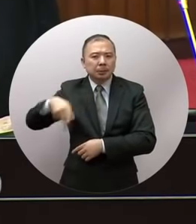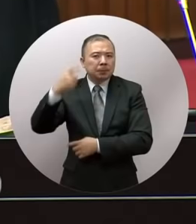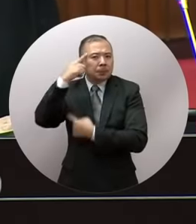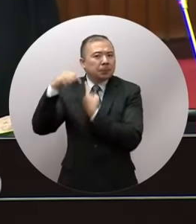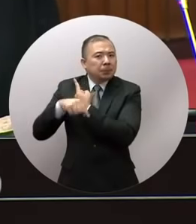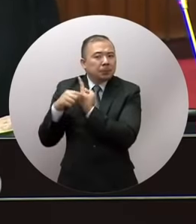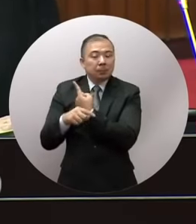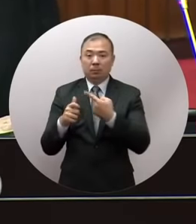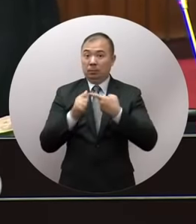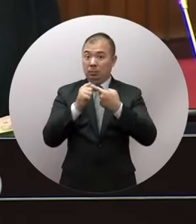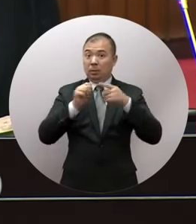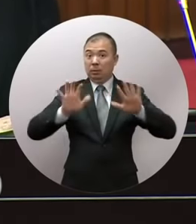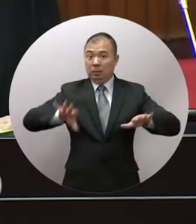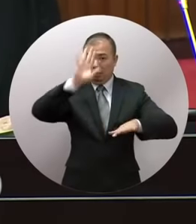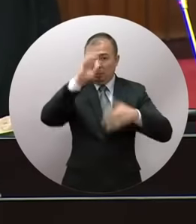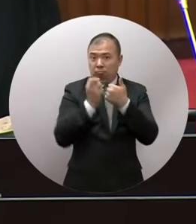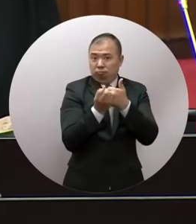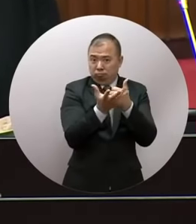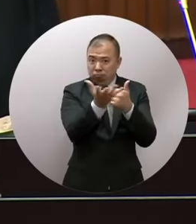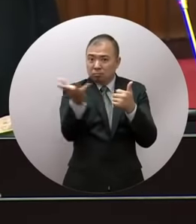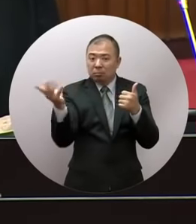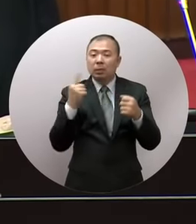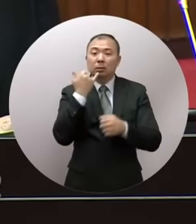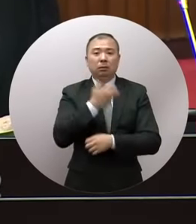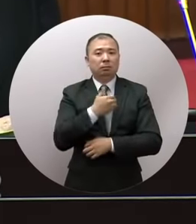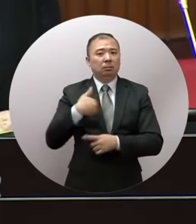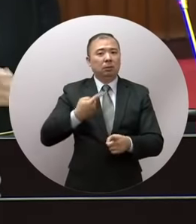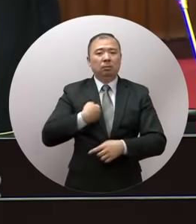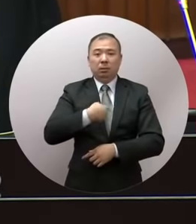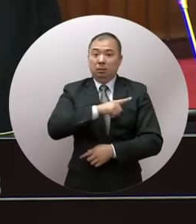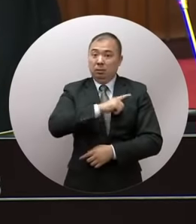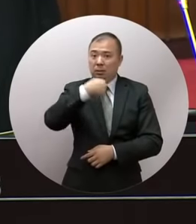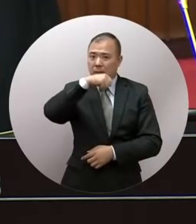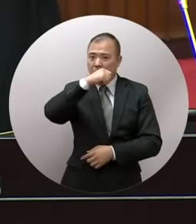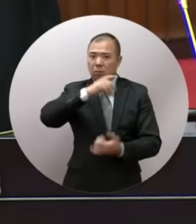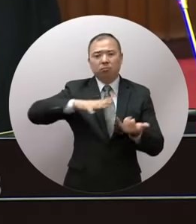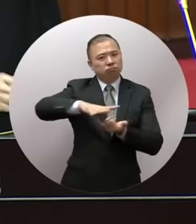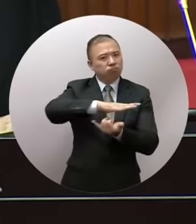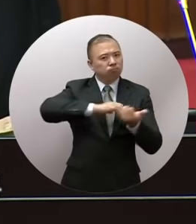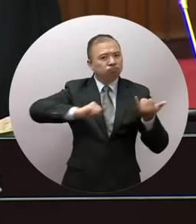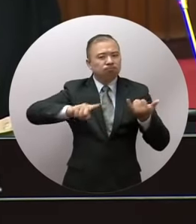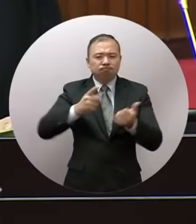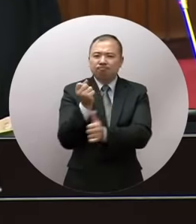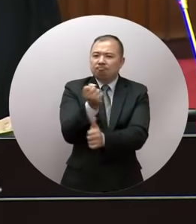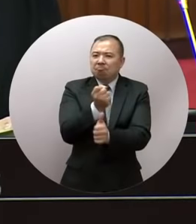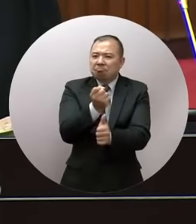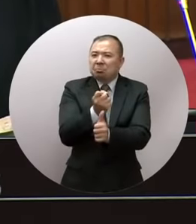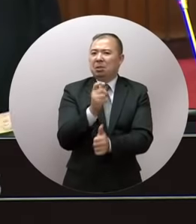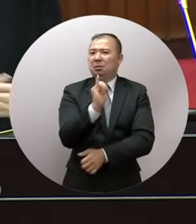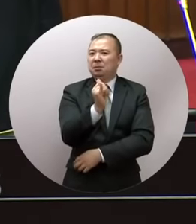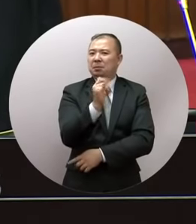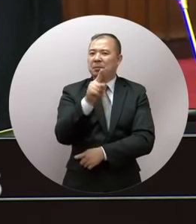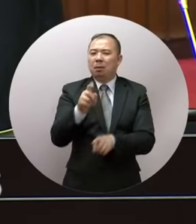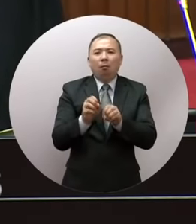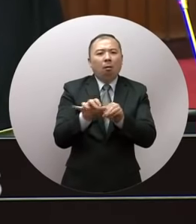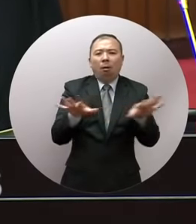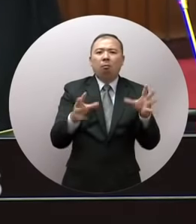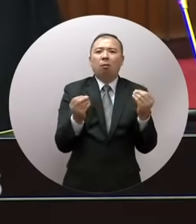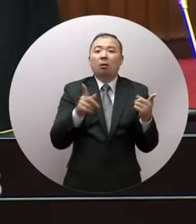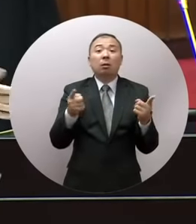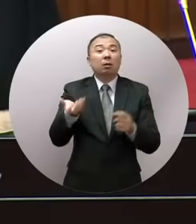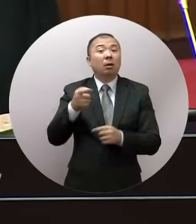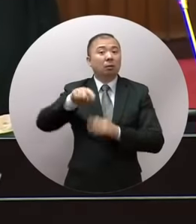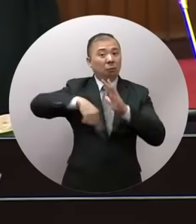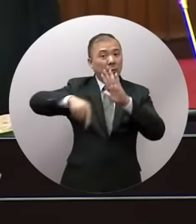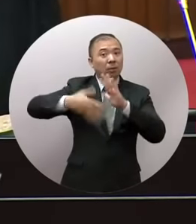在疫情呢，到现在为止，当然我们国内的一些疫情的控制非常的好，我想这个是刚刚院长也讲